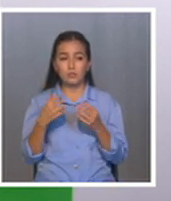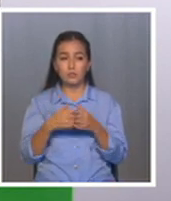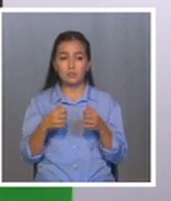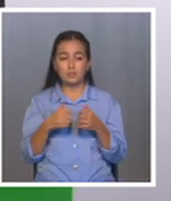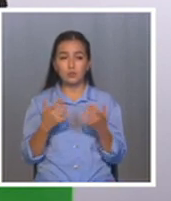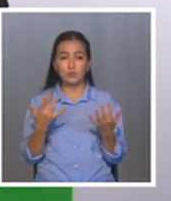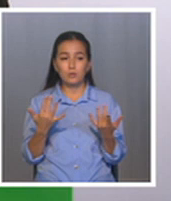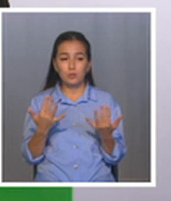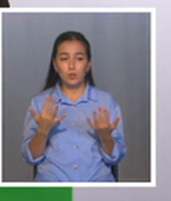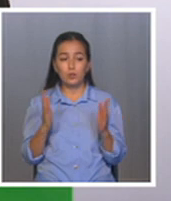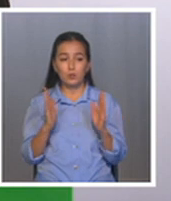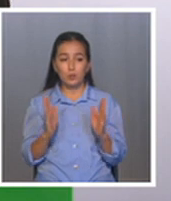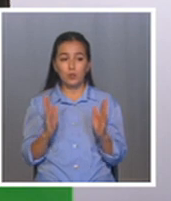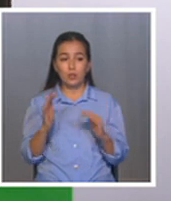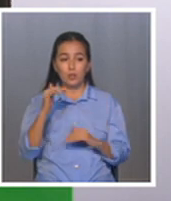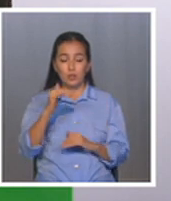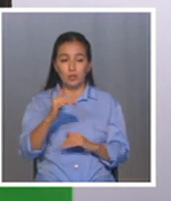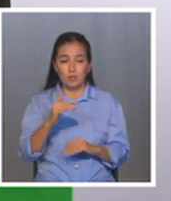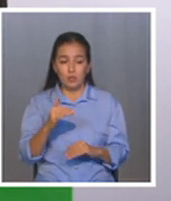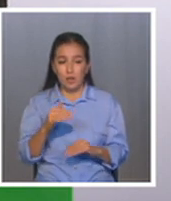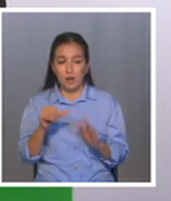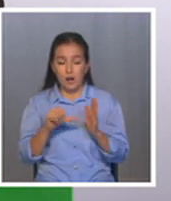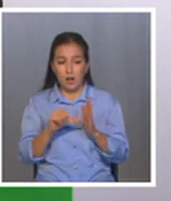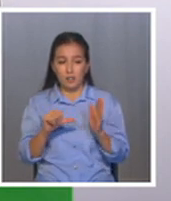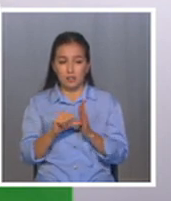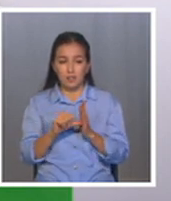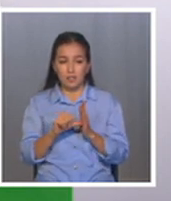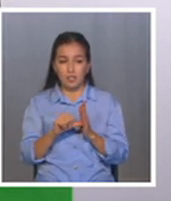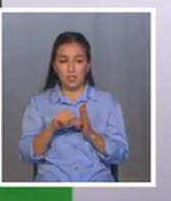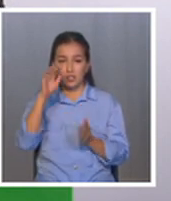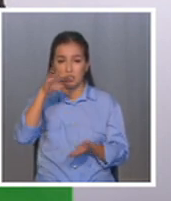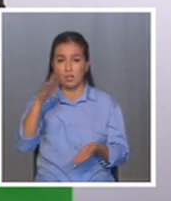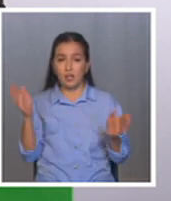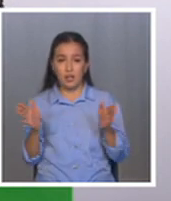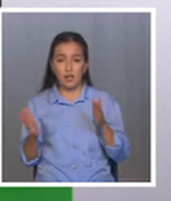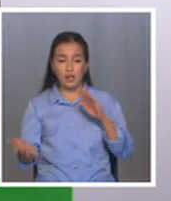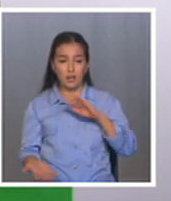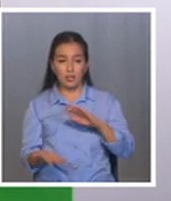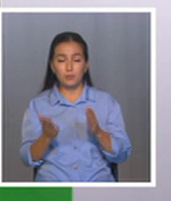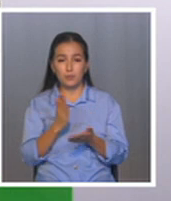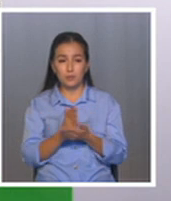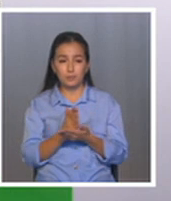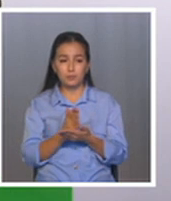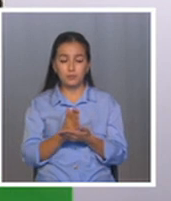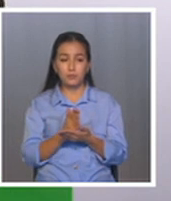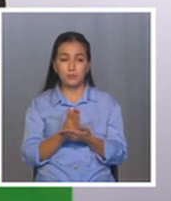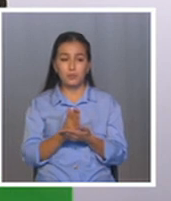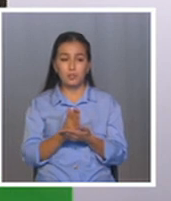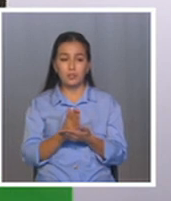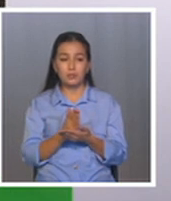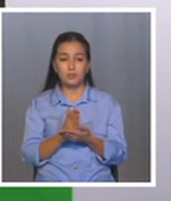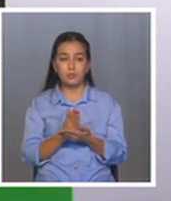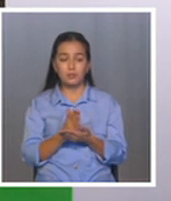анықтайық. 4 бұрышты призманың 6 жағы бар, яғни бүйірінде 4 жағы бар бүйір және